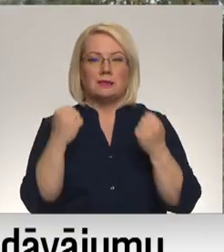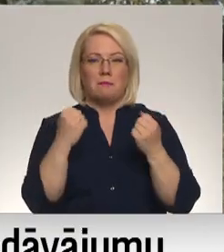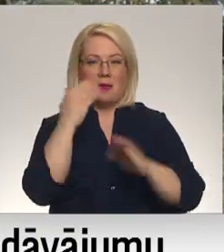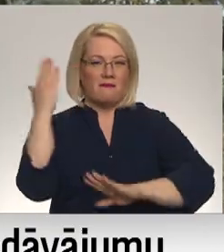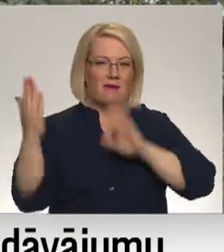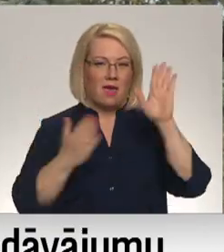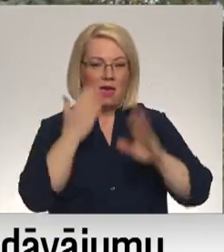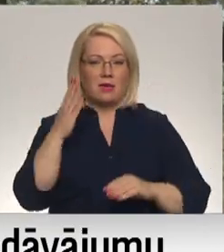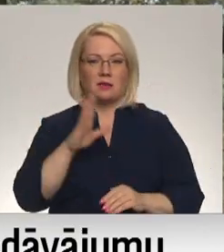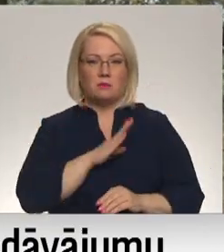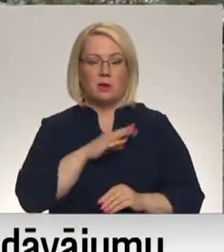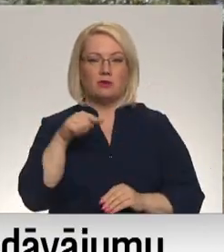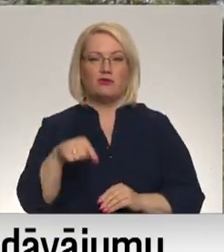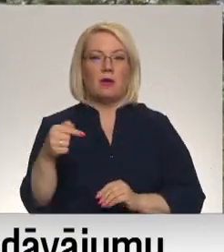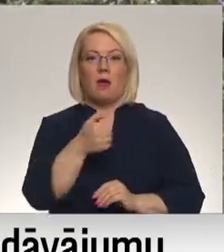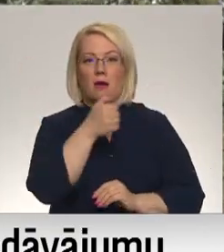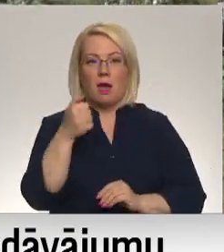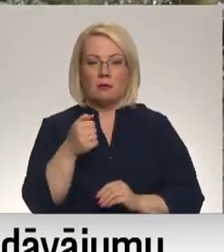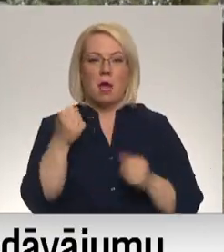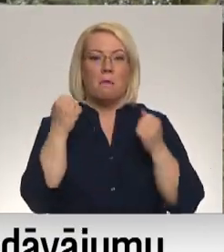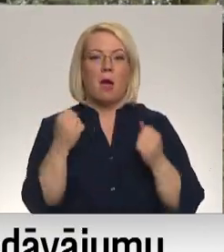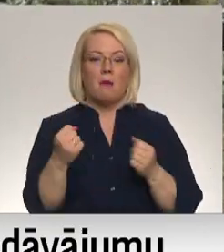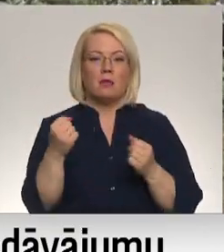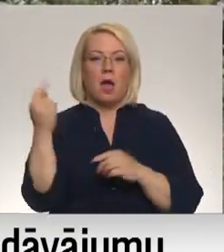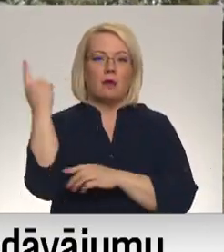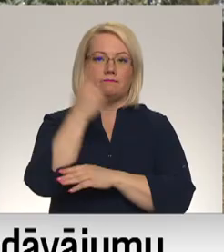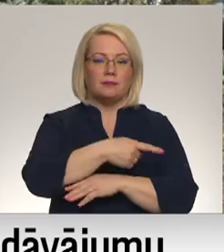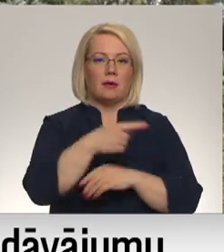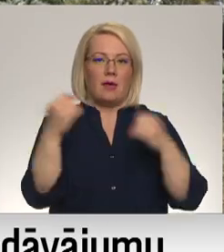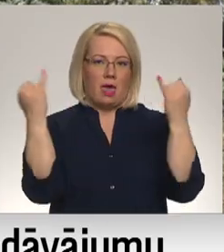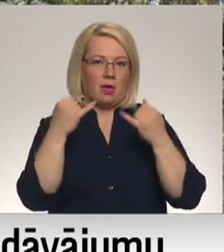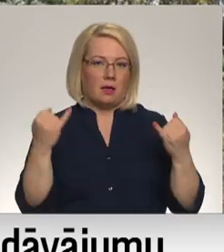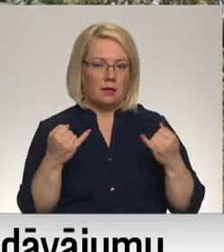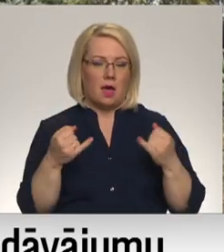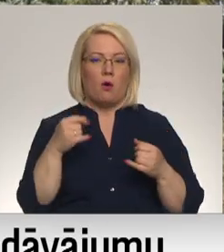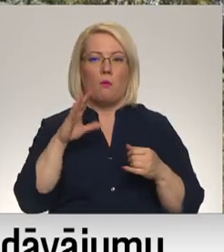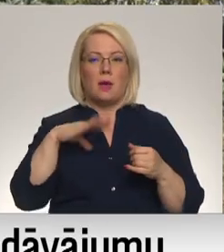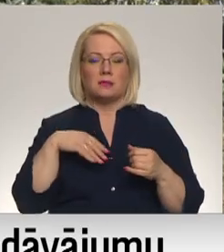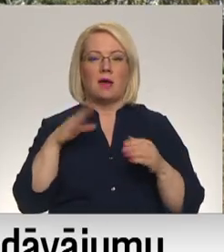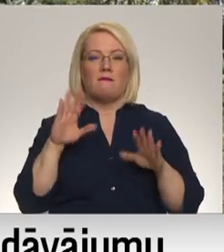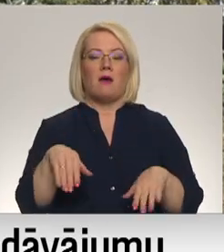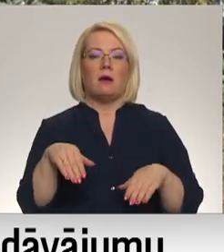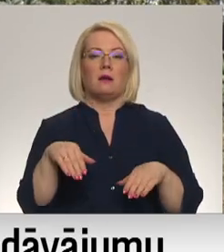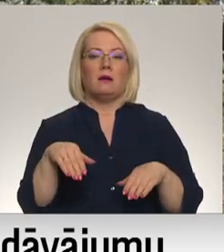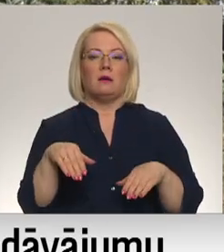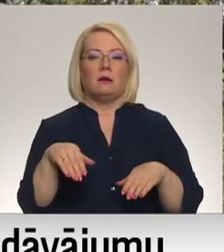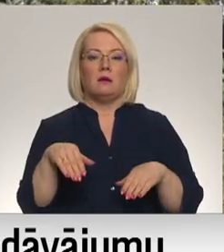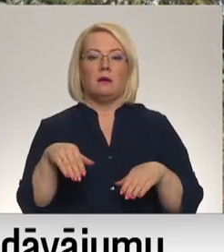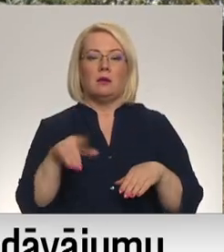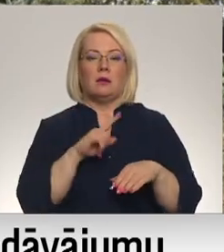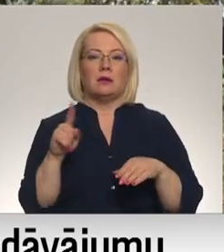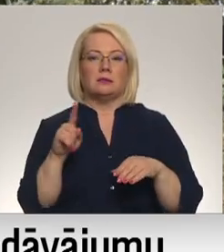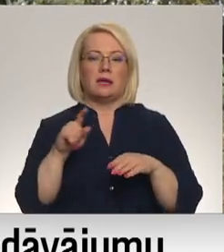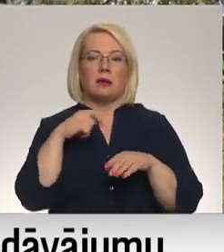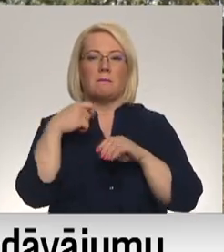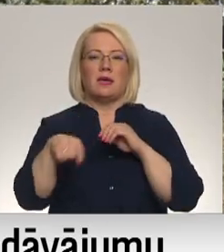ir šajā gadā bijuši, pamatā jau izgāž egli. Kam tad sekojoši var nākt